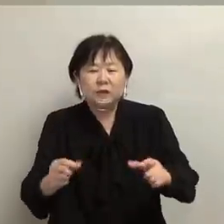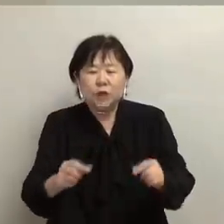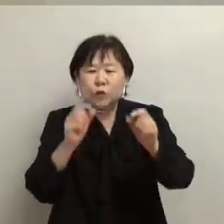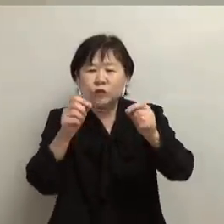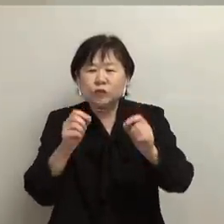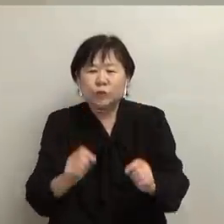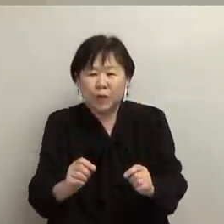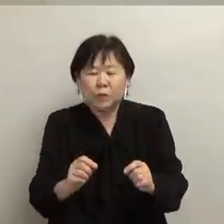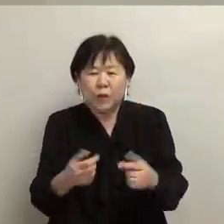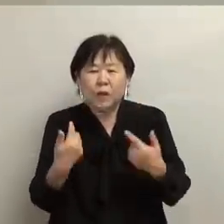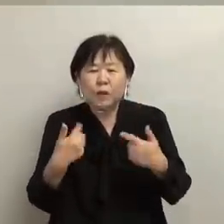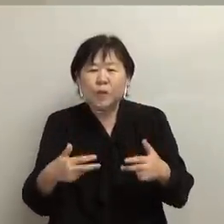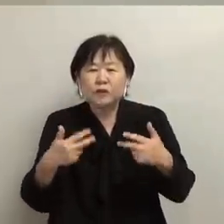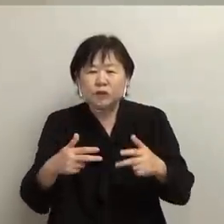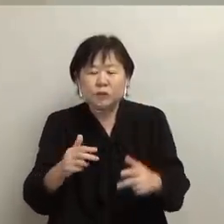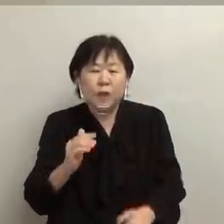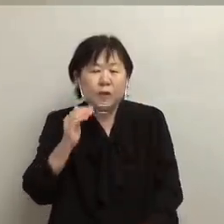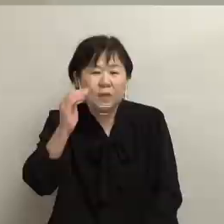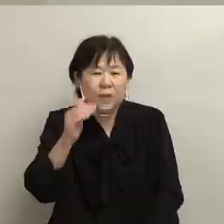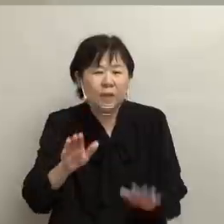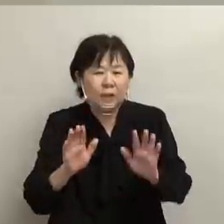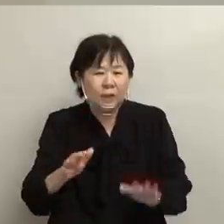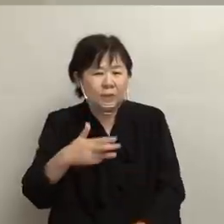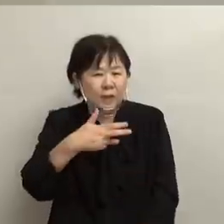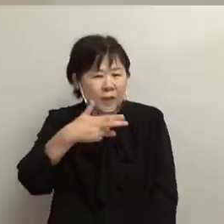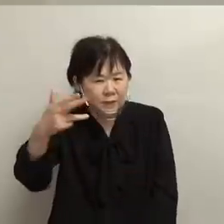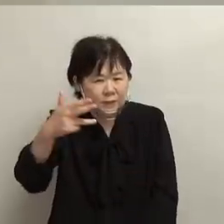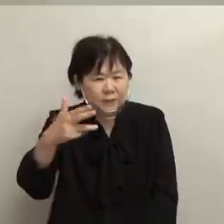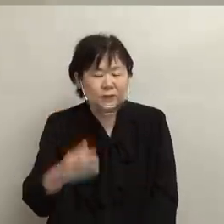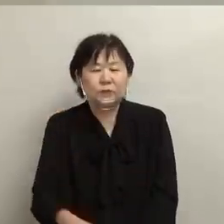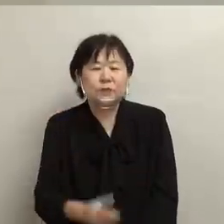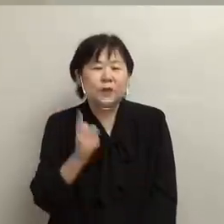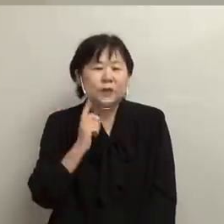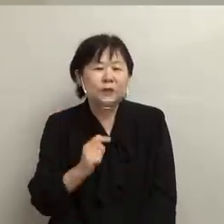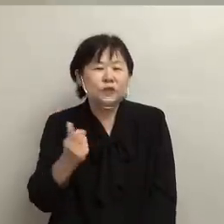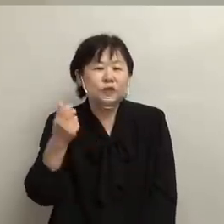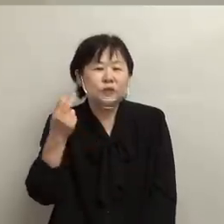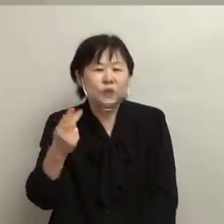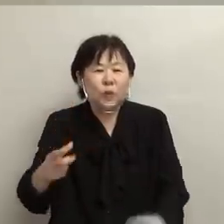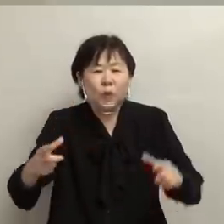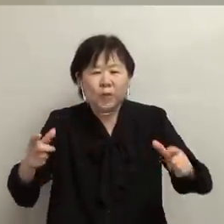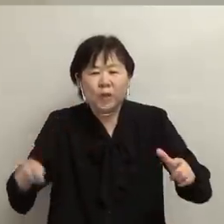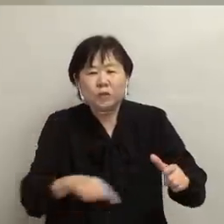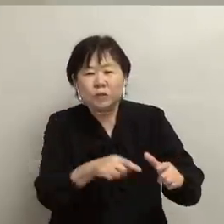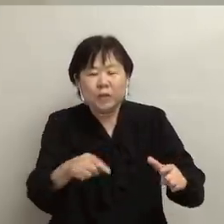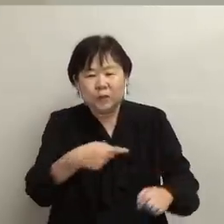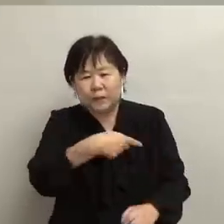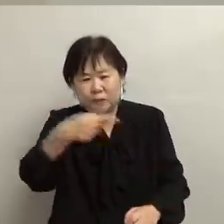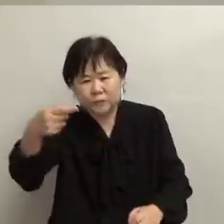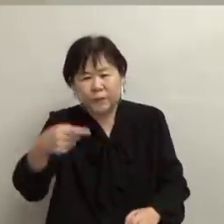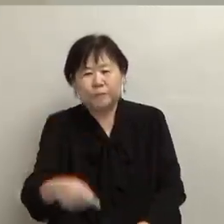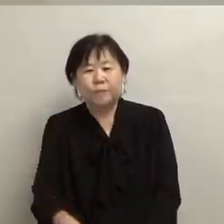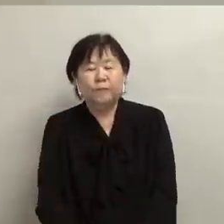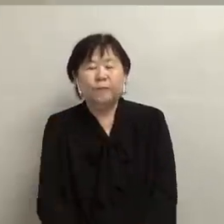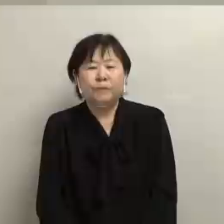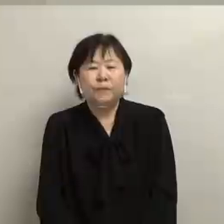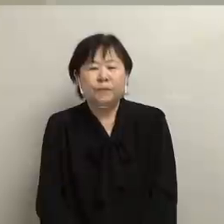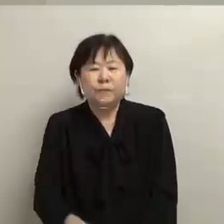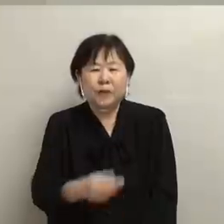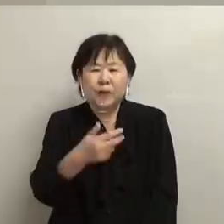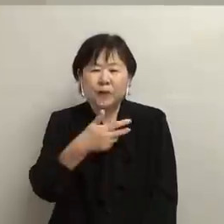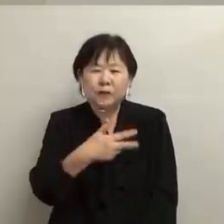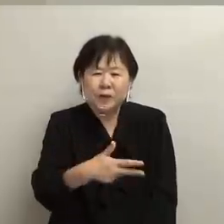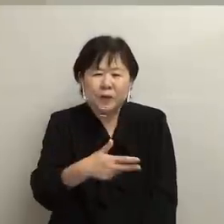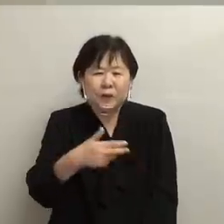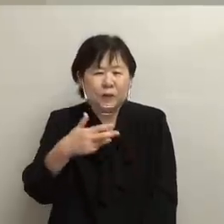毎週順位を上げていて現在8これも首都圏では一番高いちょっと聞こえならないのってかも知れませんけどちょっとなない価値って泣き